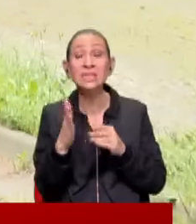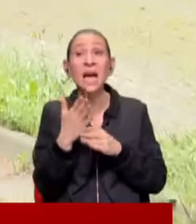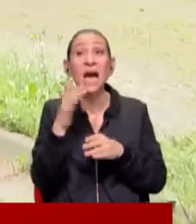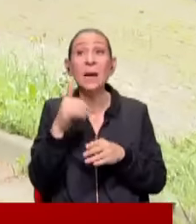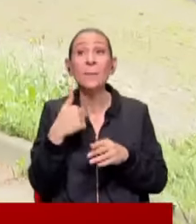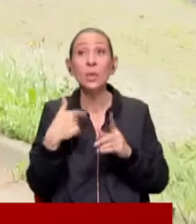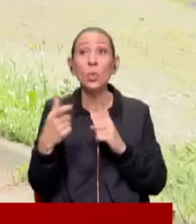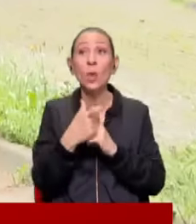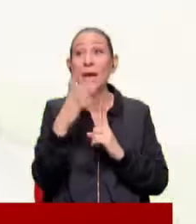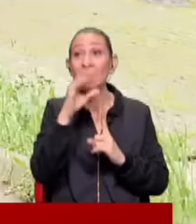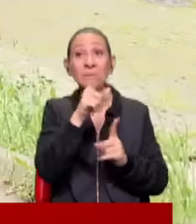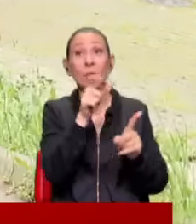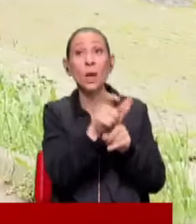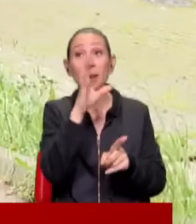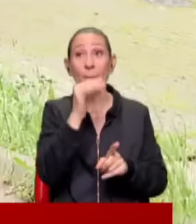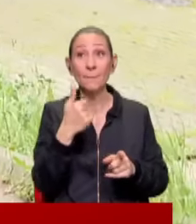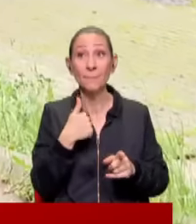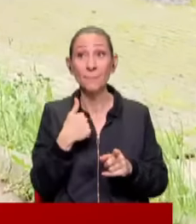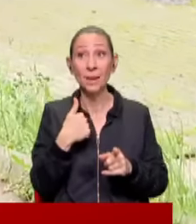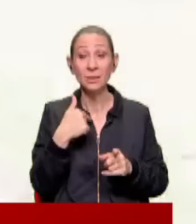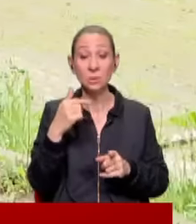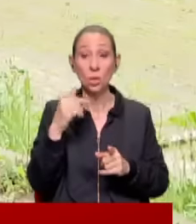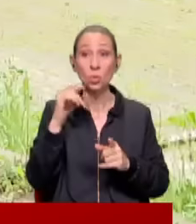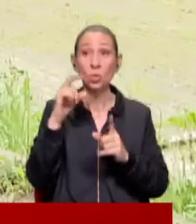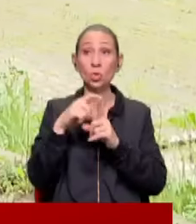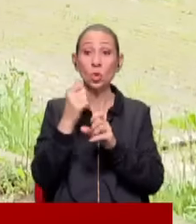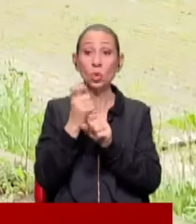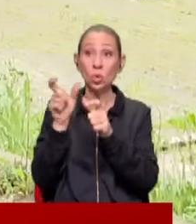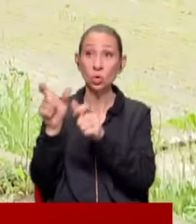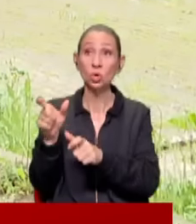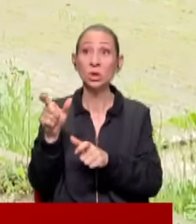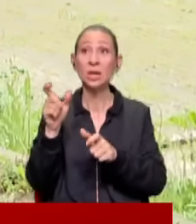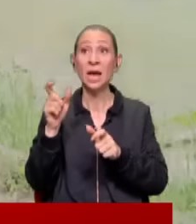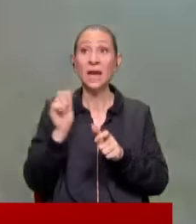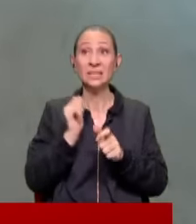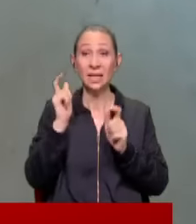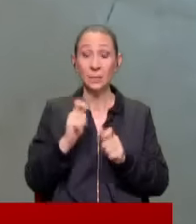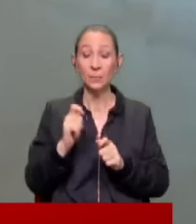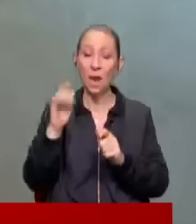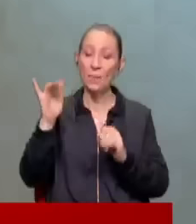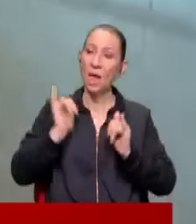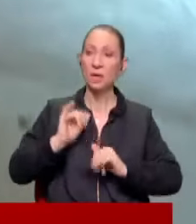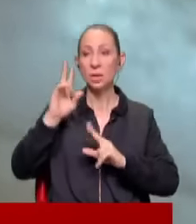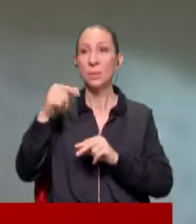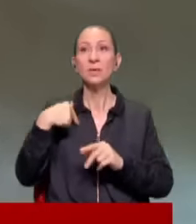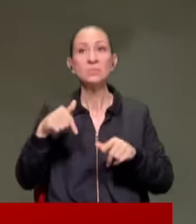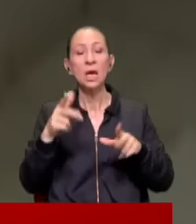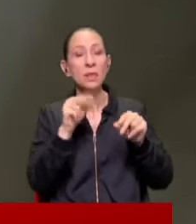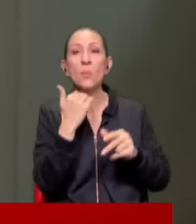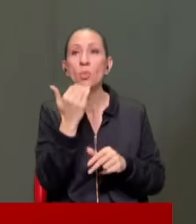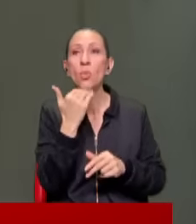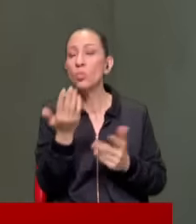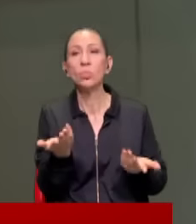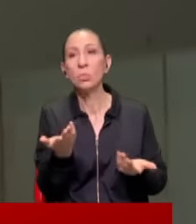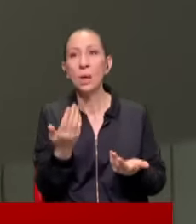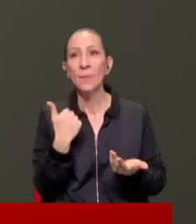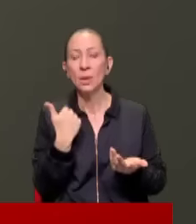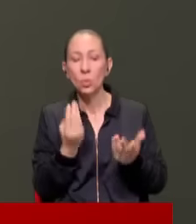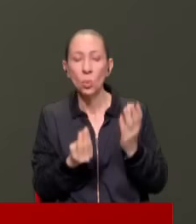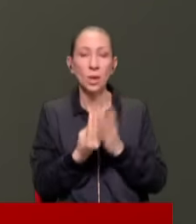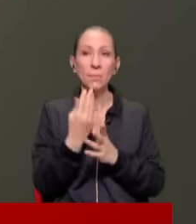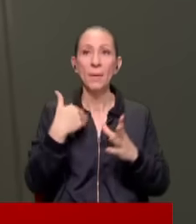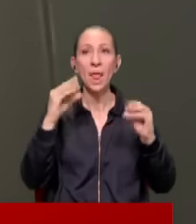Beni koruyan kim? Seni koruyan kim? Bakın ben Güneydoğu'da askerlik yaptım. Herkes yatağında rahat yatsın diye. Peki ben bugün niye yatağımda rahat yatamıyorum? Ben kalktığım